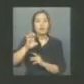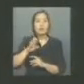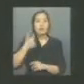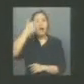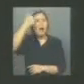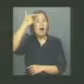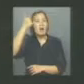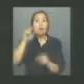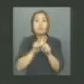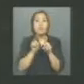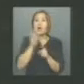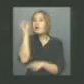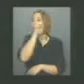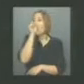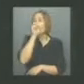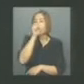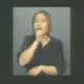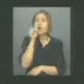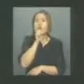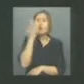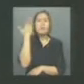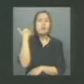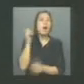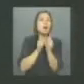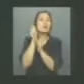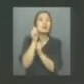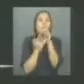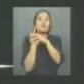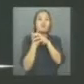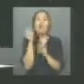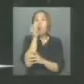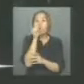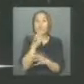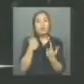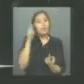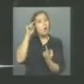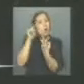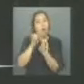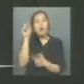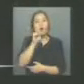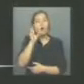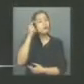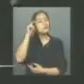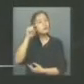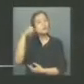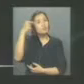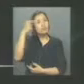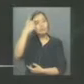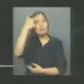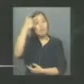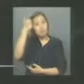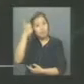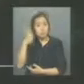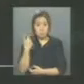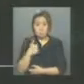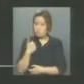ที American Idol เป็นผู้ร้องเพลง I Will Always Love You เพื่อรำลึกถึงการจากไปของวิทนีย์ฮูสตันราชินีเพลงโซล